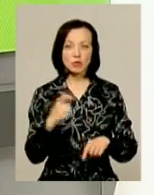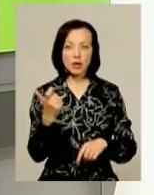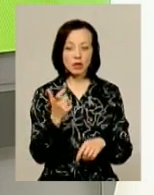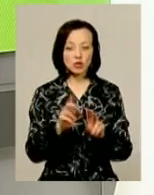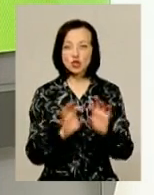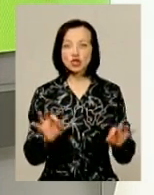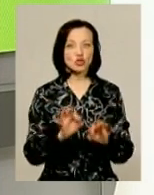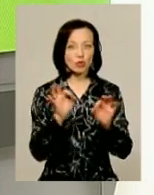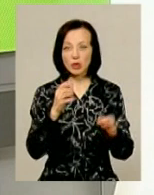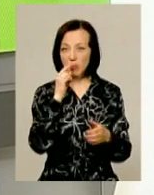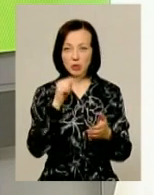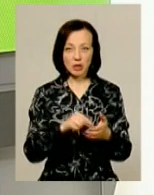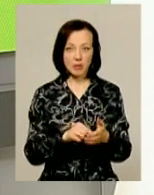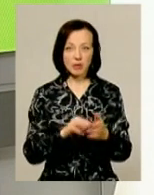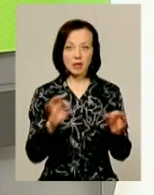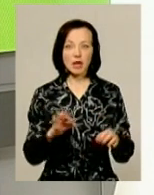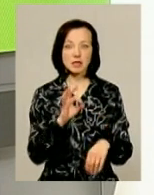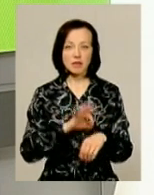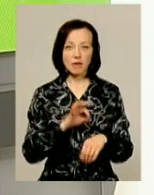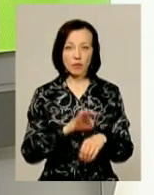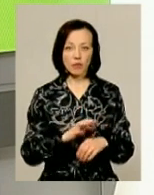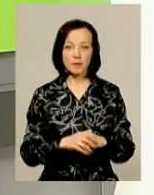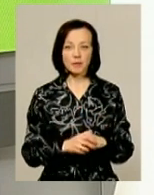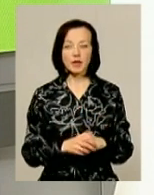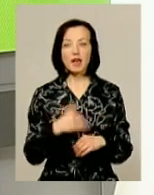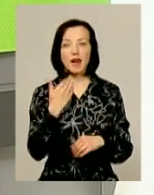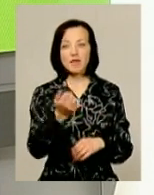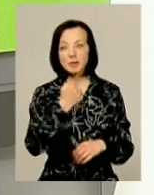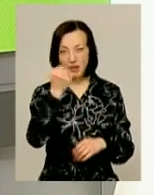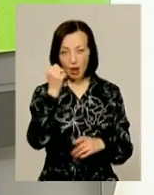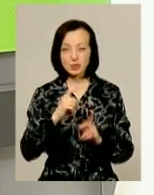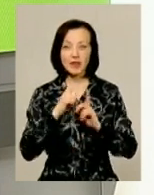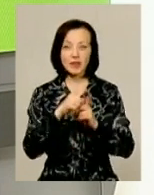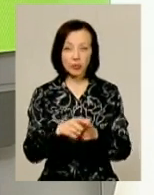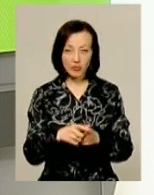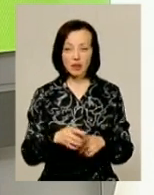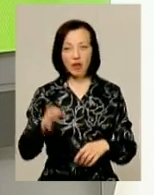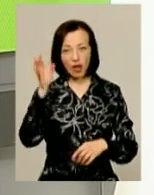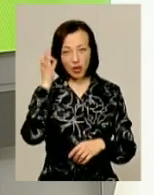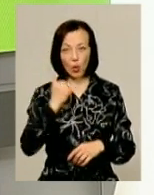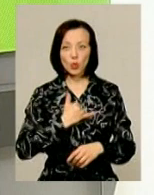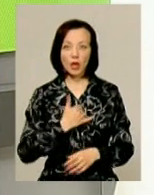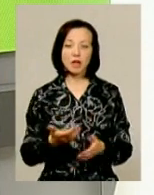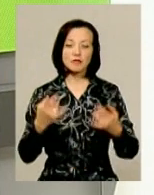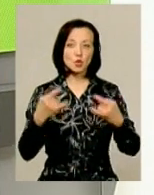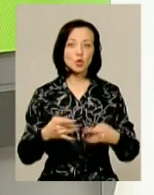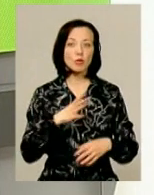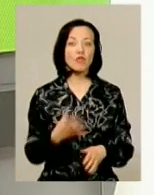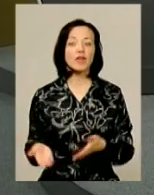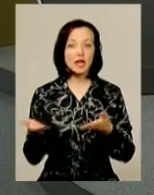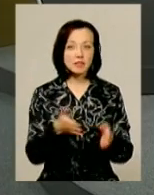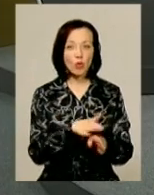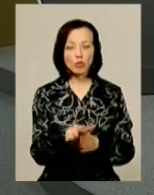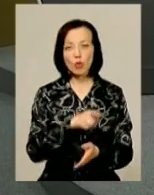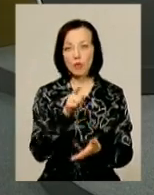туди нічого не потрапило, ніяке захворювання. Ну що ж, я вам дякую за ваші відповіді. Нагадаю, що у нас в студії був гість,